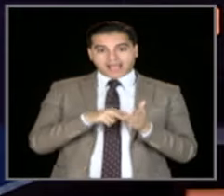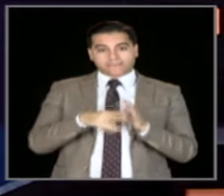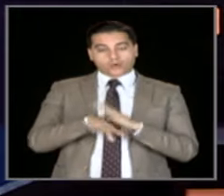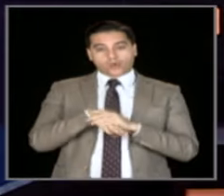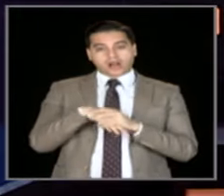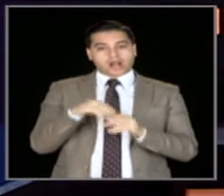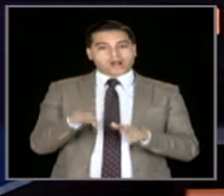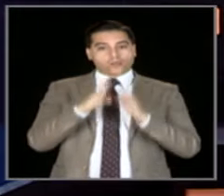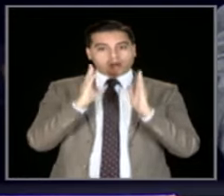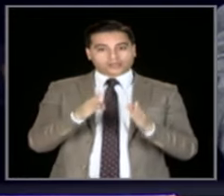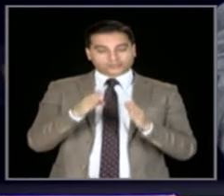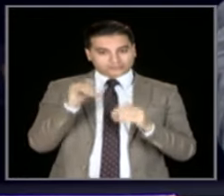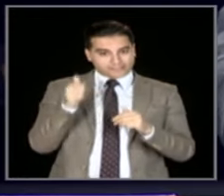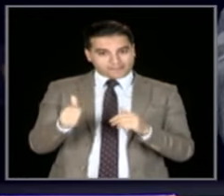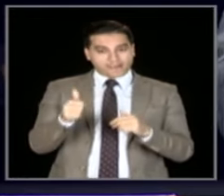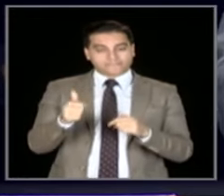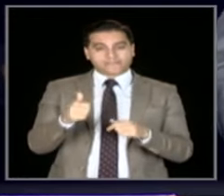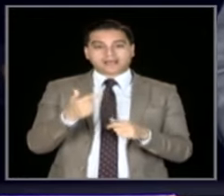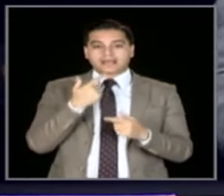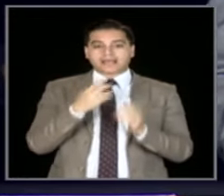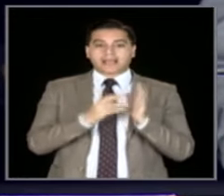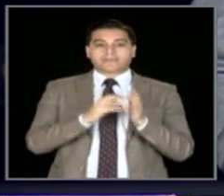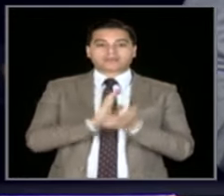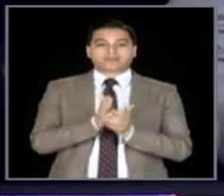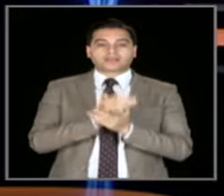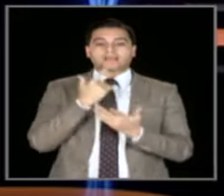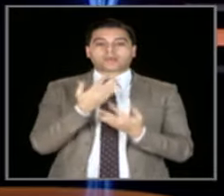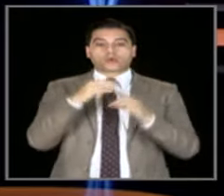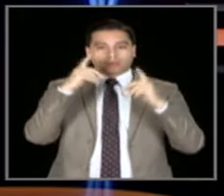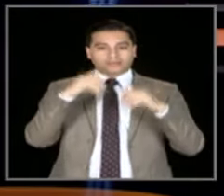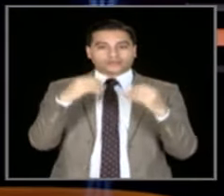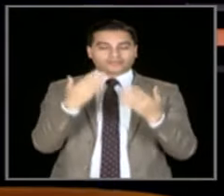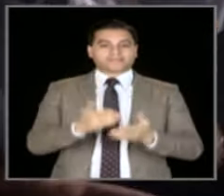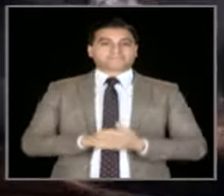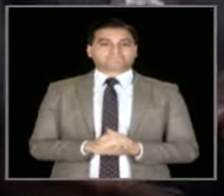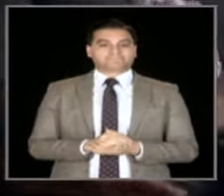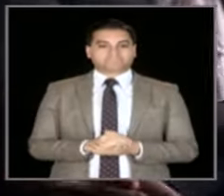عليكم. جامعة طنطا بتمنى لكم كل التوفيق. تحية كلنا جامعة طنطا.